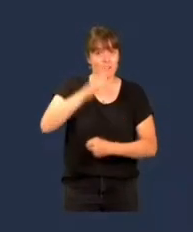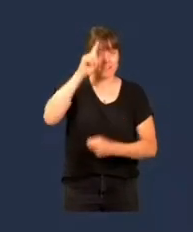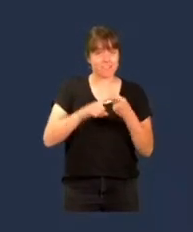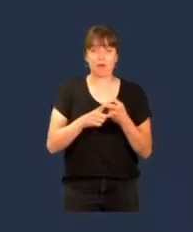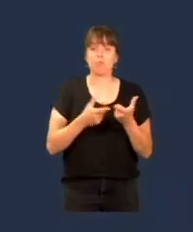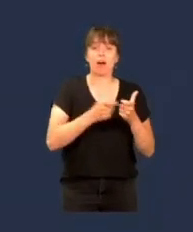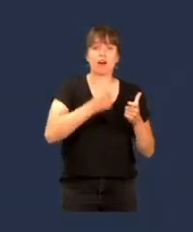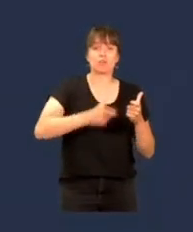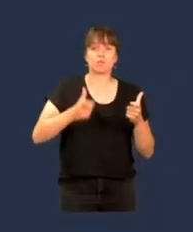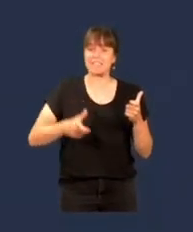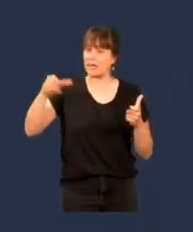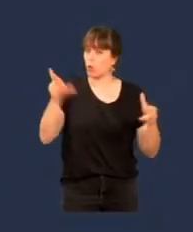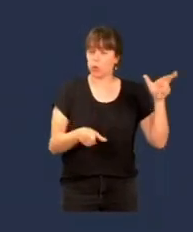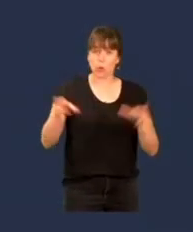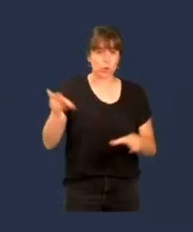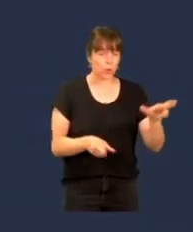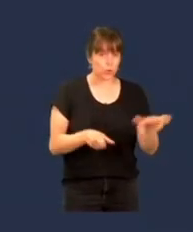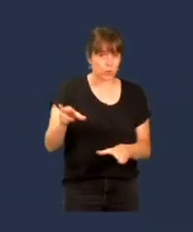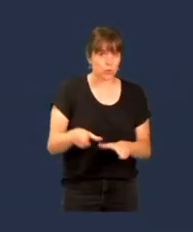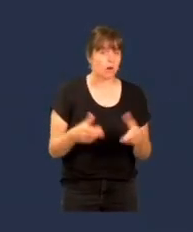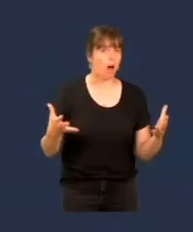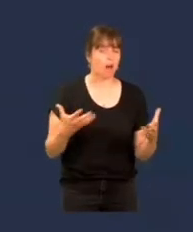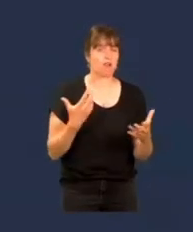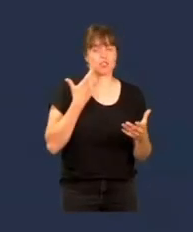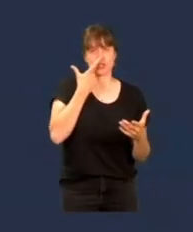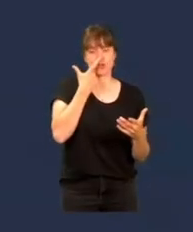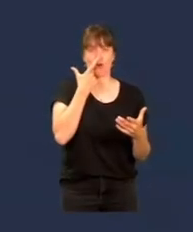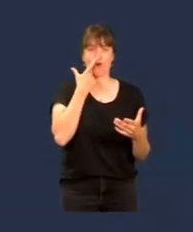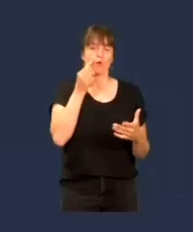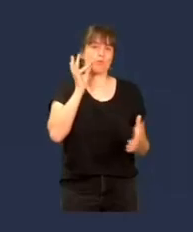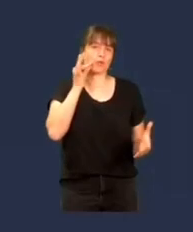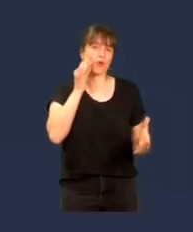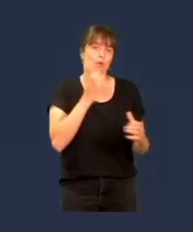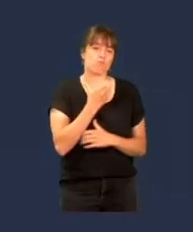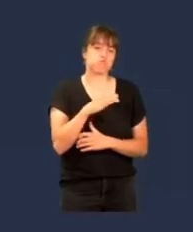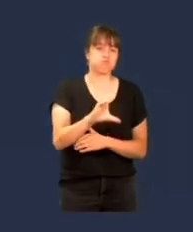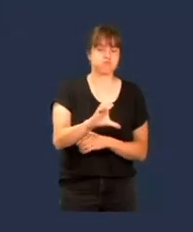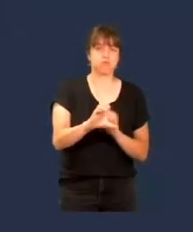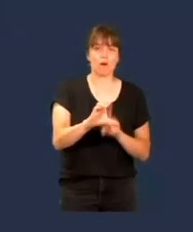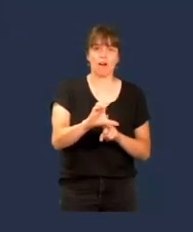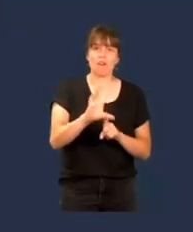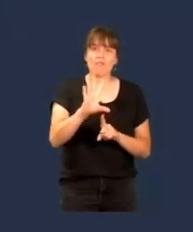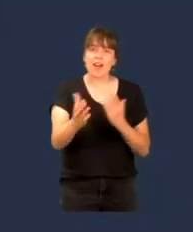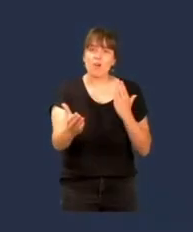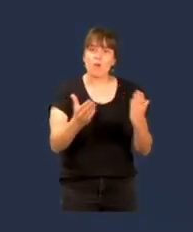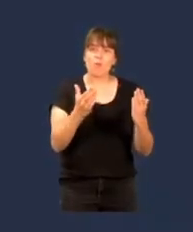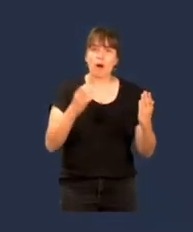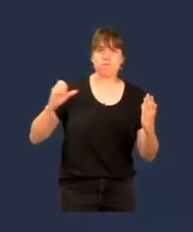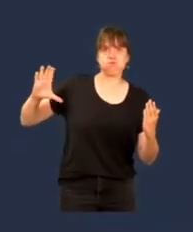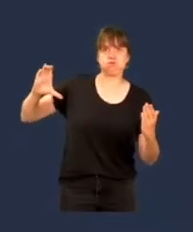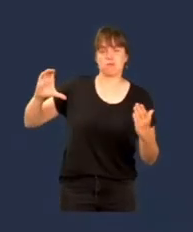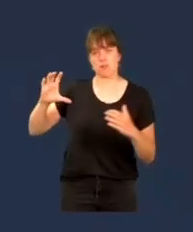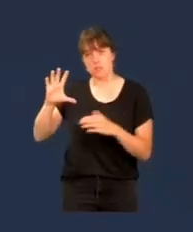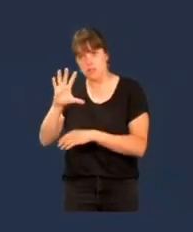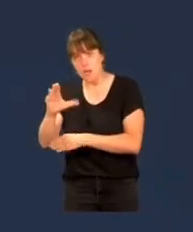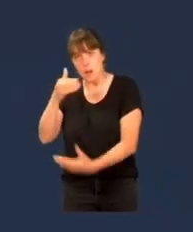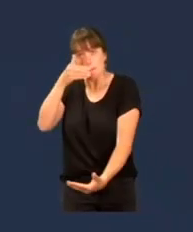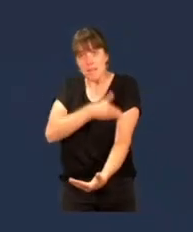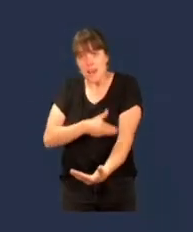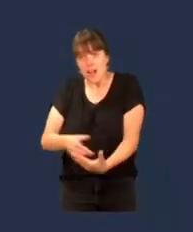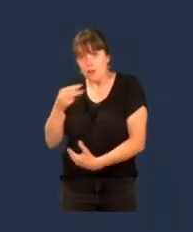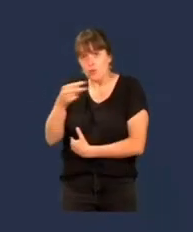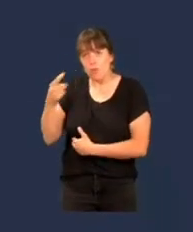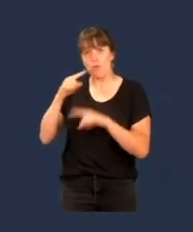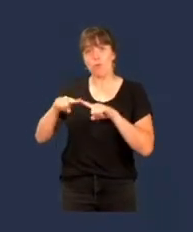région. Alors certes, si la somme semble coquette, cela reste un peu une paille à l'échelle des 5 milliards d'euros de budget. Mais vous